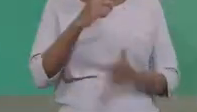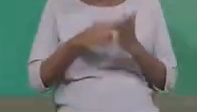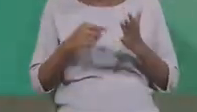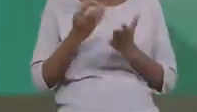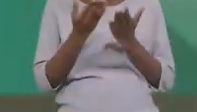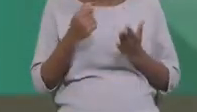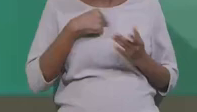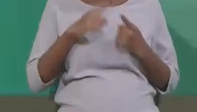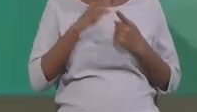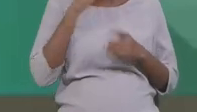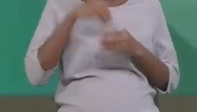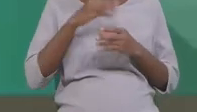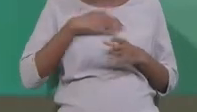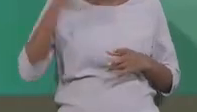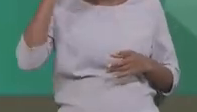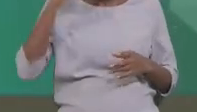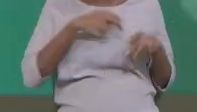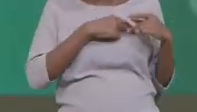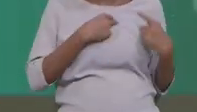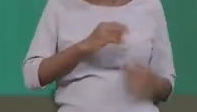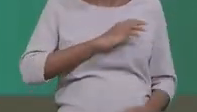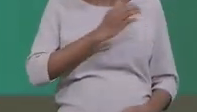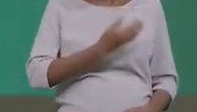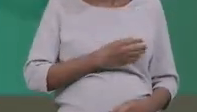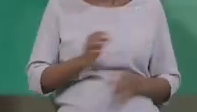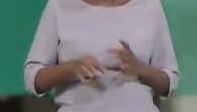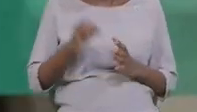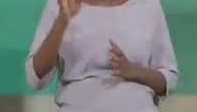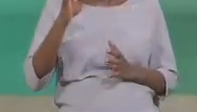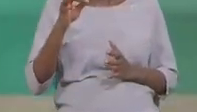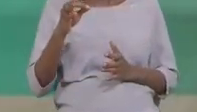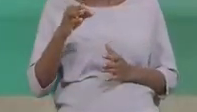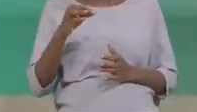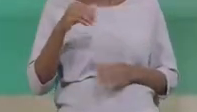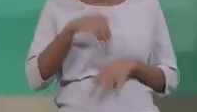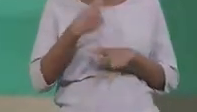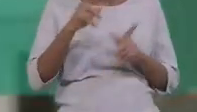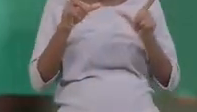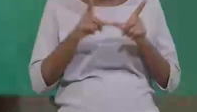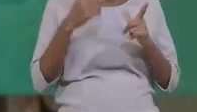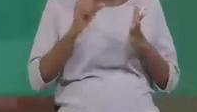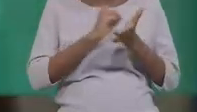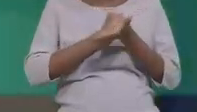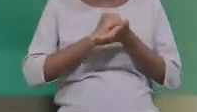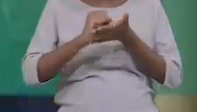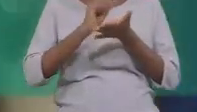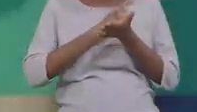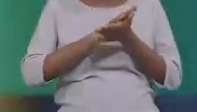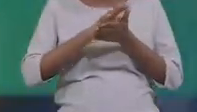le Dieu puissant veut que j'ai dans ma pensée, dans mon esprit, au niveau de